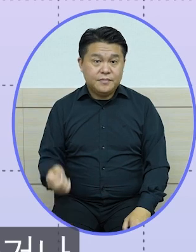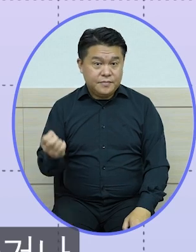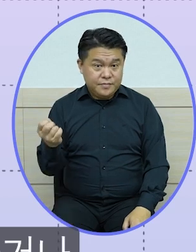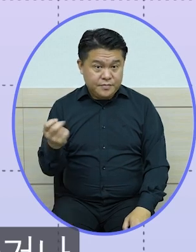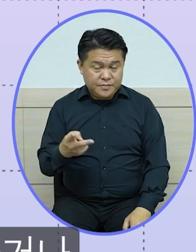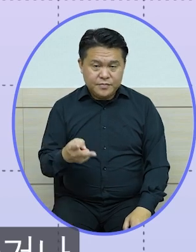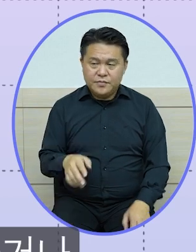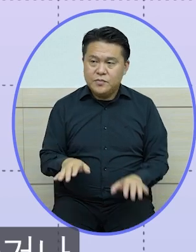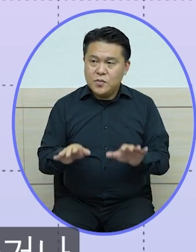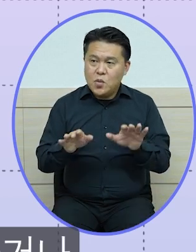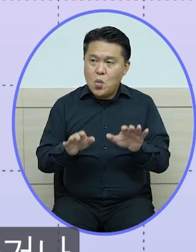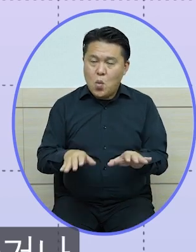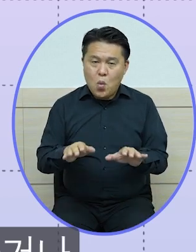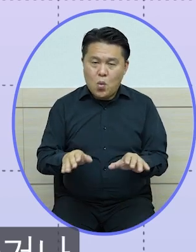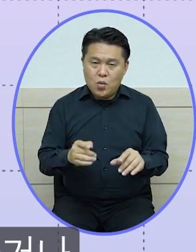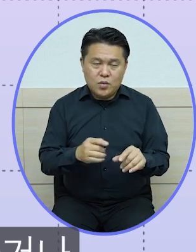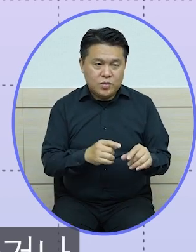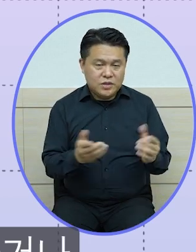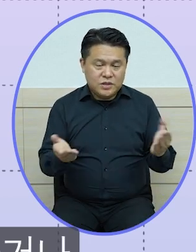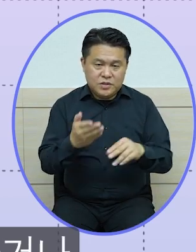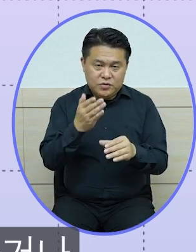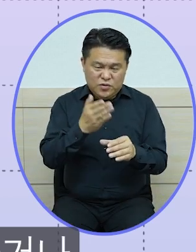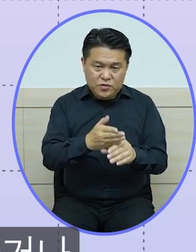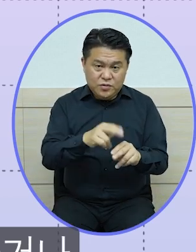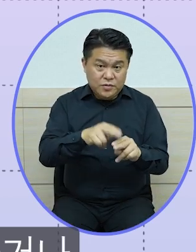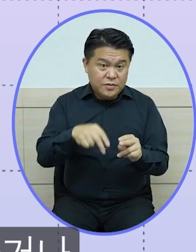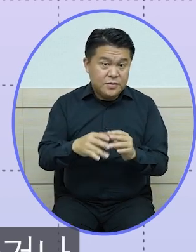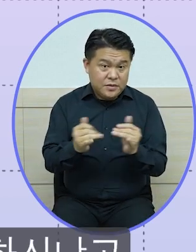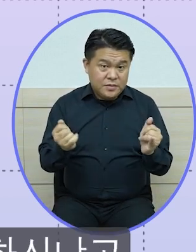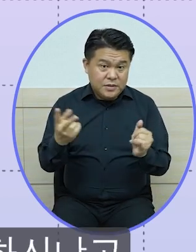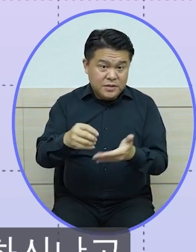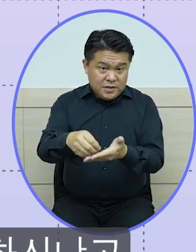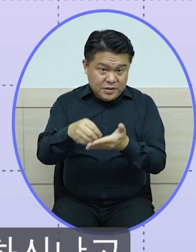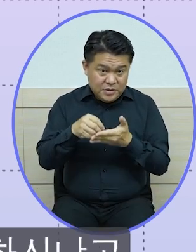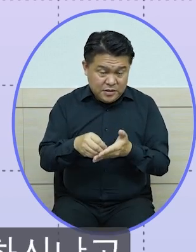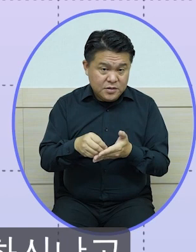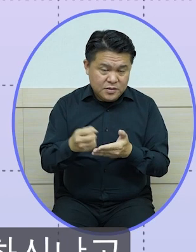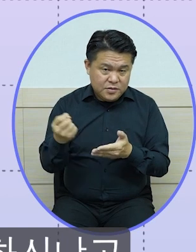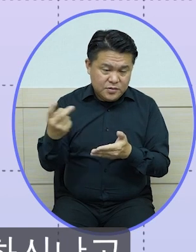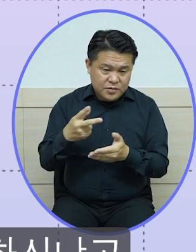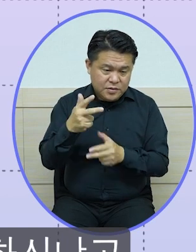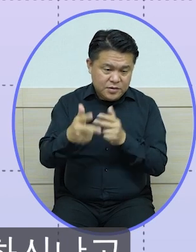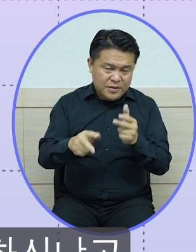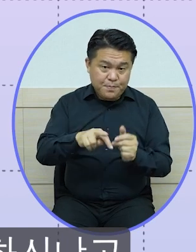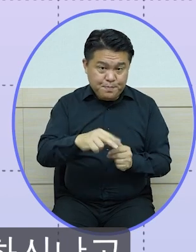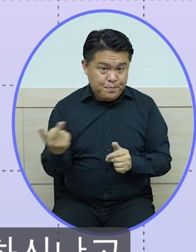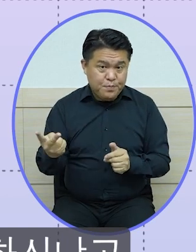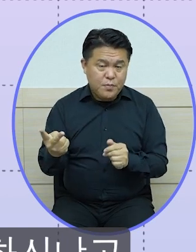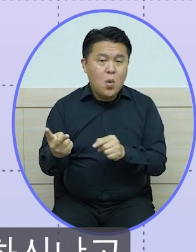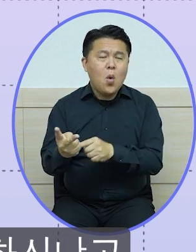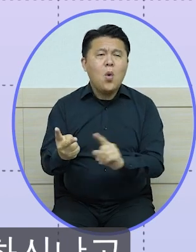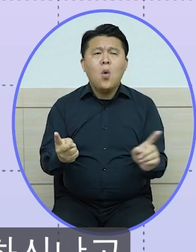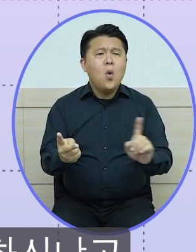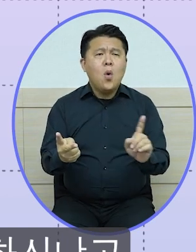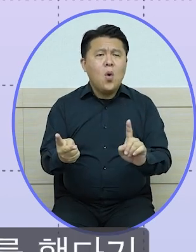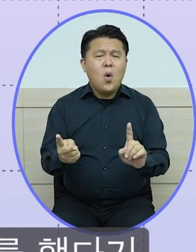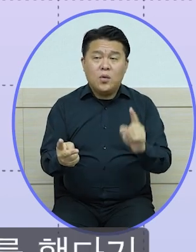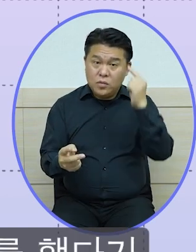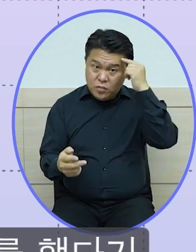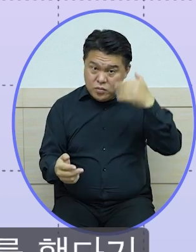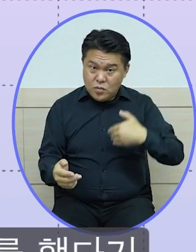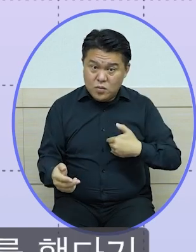그리고 올해 중도 종료한 참여자가 재참여하거나 이제 사업 유형을 변경할 때 이제 어떻게